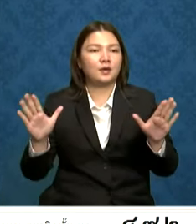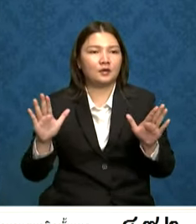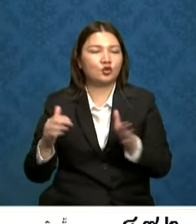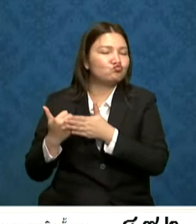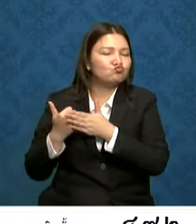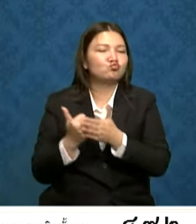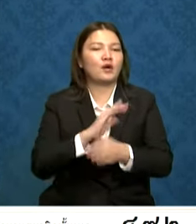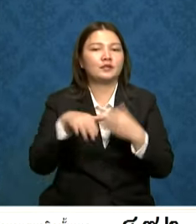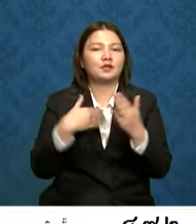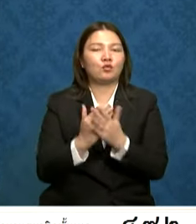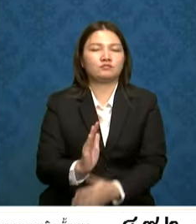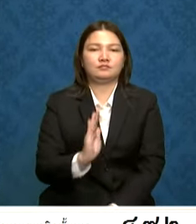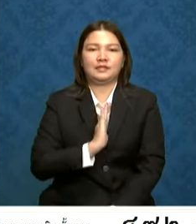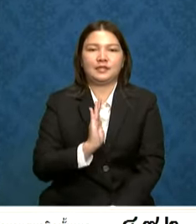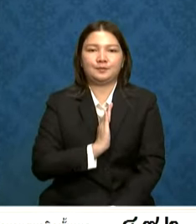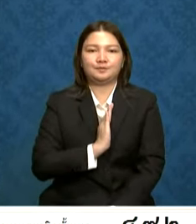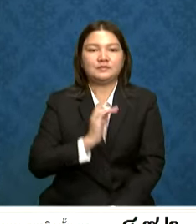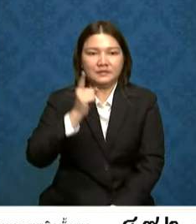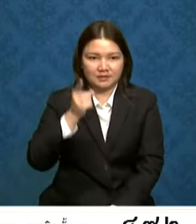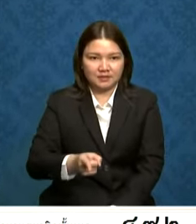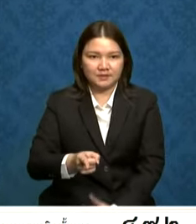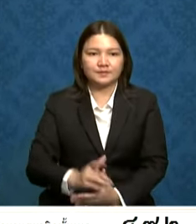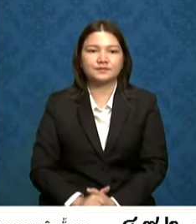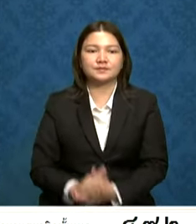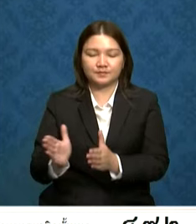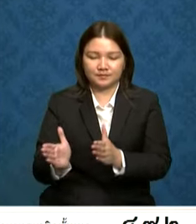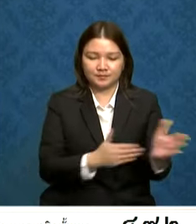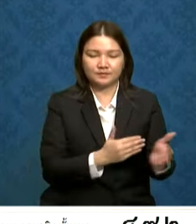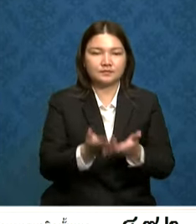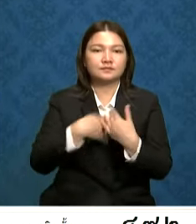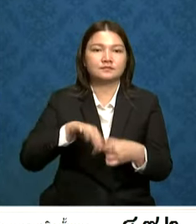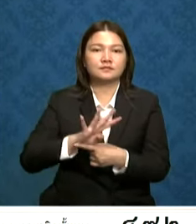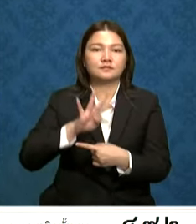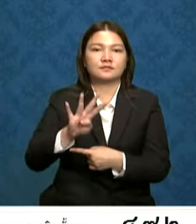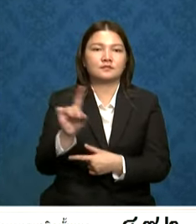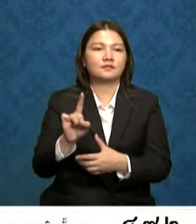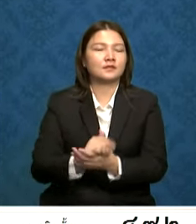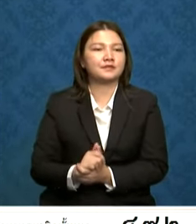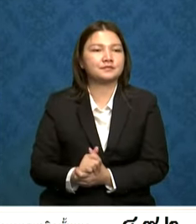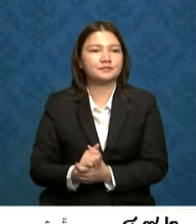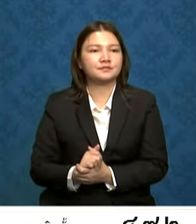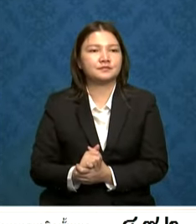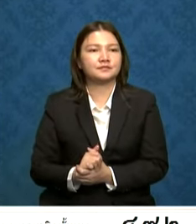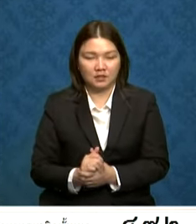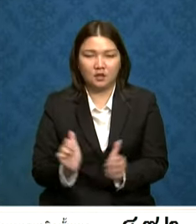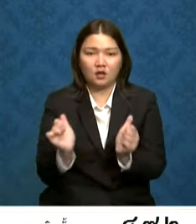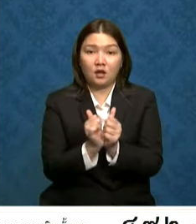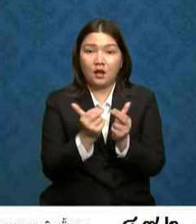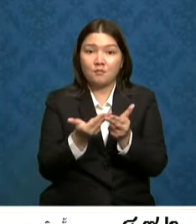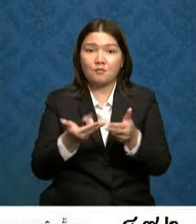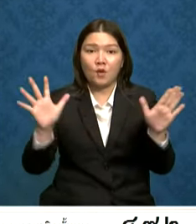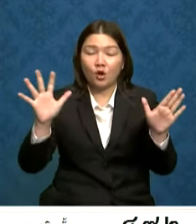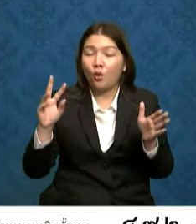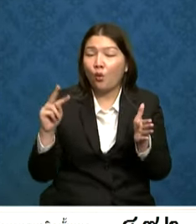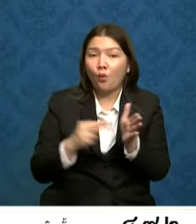ธรรมอย่างแท้จริงข้อ 4ควรกำหนดขอบเขตการนิรโทษกรรมว่ารวมถึงการ